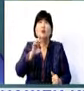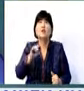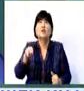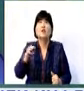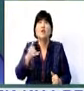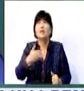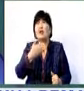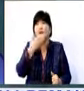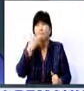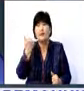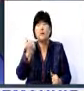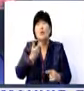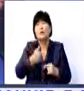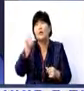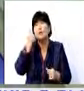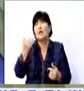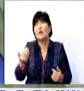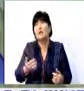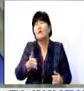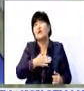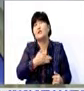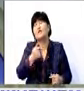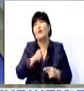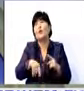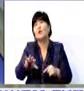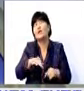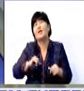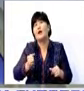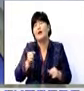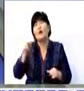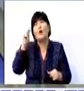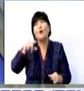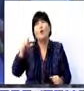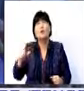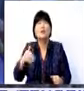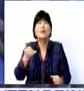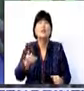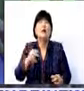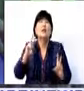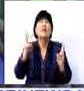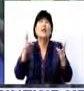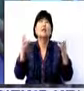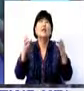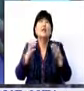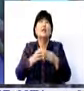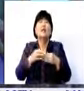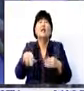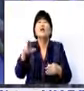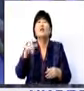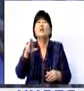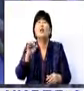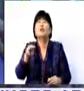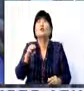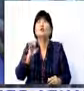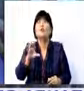Майлыбаевича не стало. Но память о нем живет в сердцах его родных, коллег, учеников. Ему танцевальные коллективы «Индидар»,